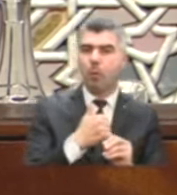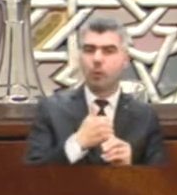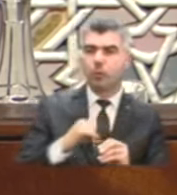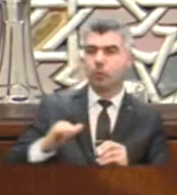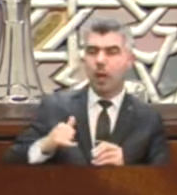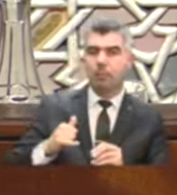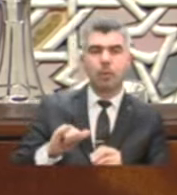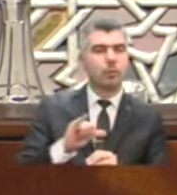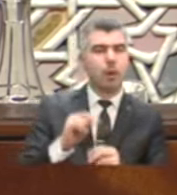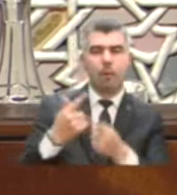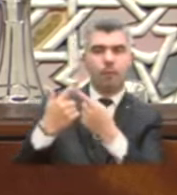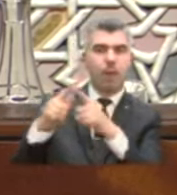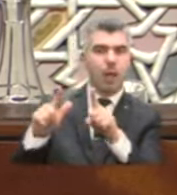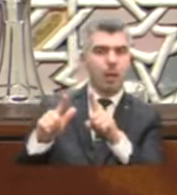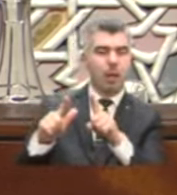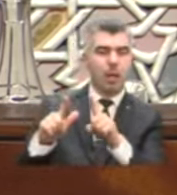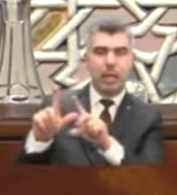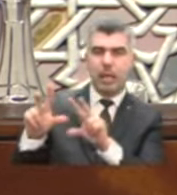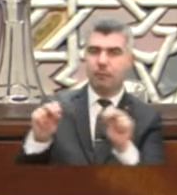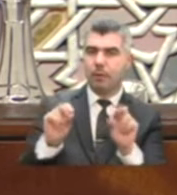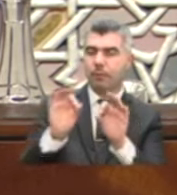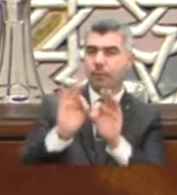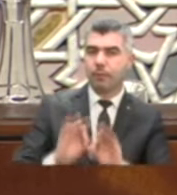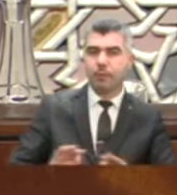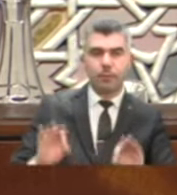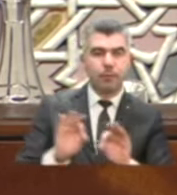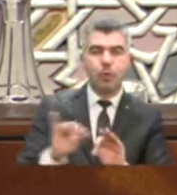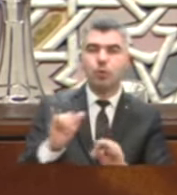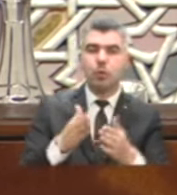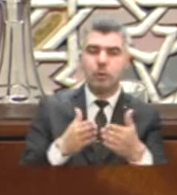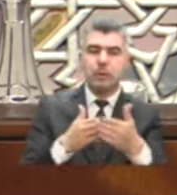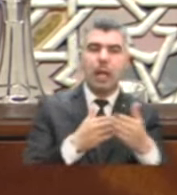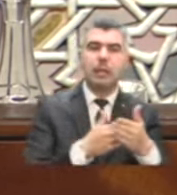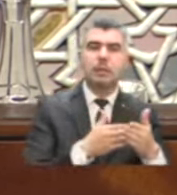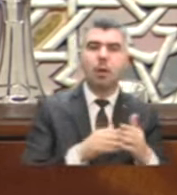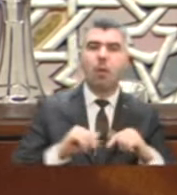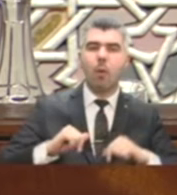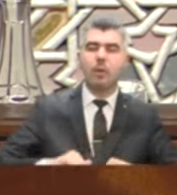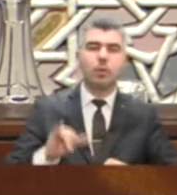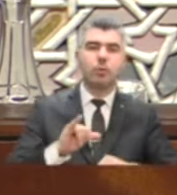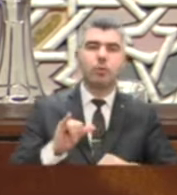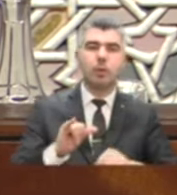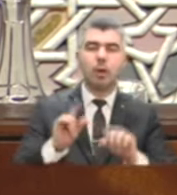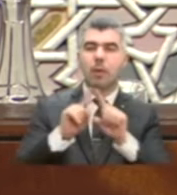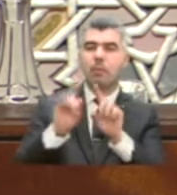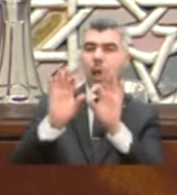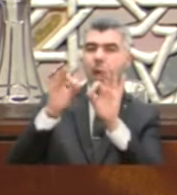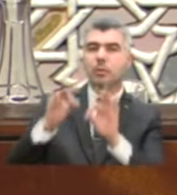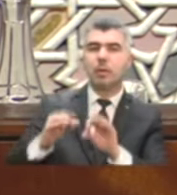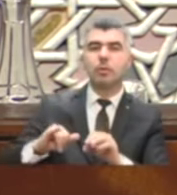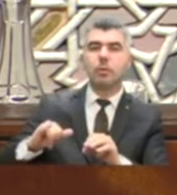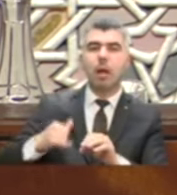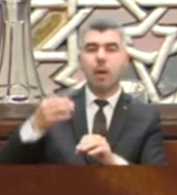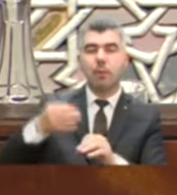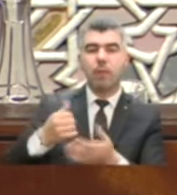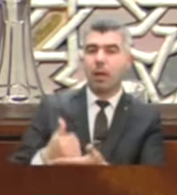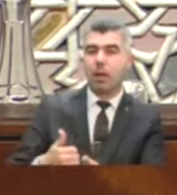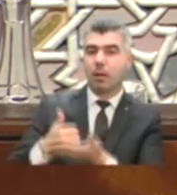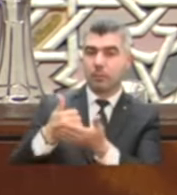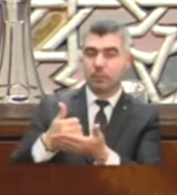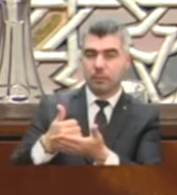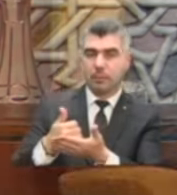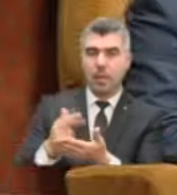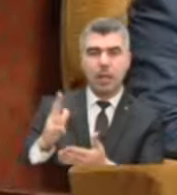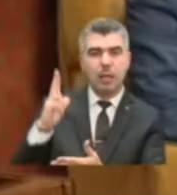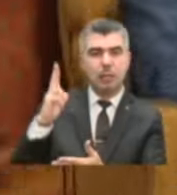كل شاب عنده الاشكاليات ديالو، والتحدي ديال الوزاره هي تحاول تجاوب مع اكبر عدد ممكن من الشباب والشابات. في هذا الاطار طلقنا